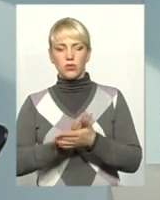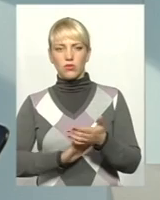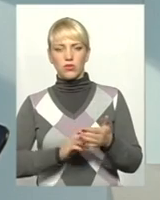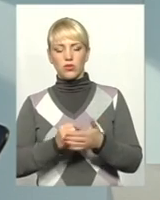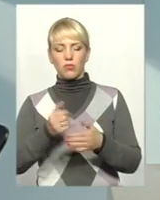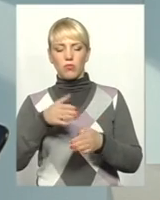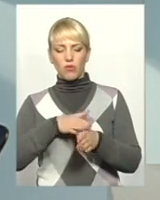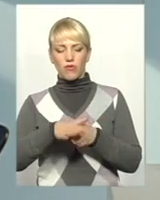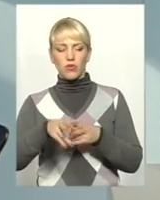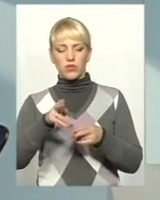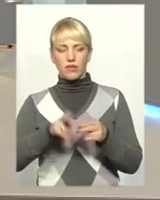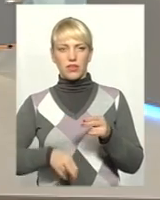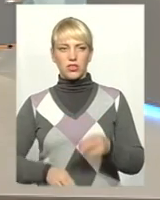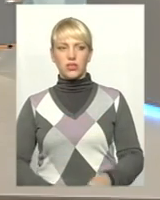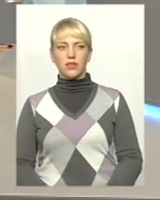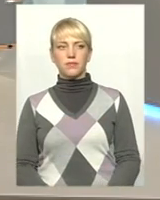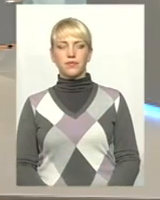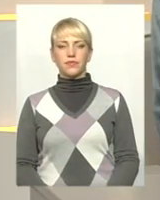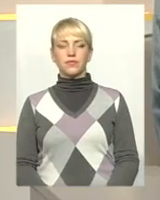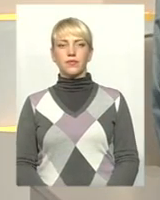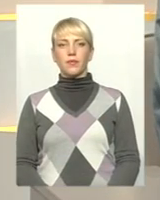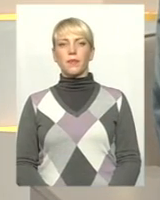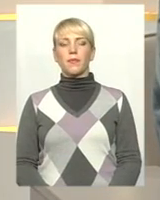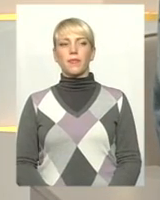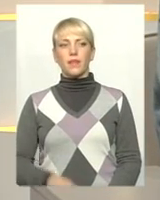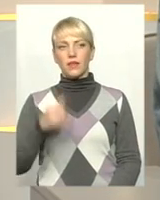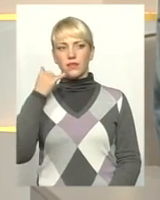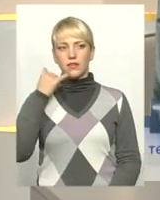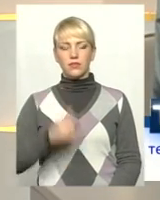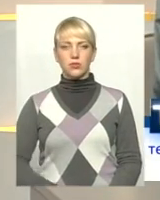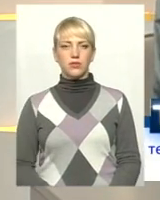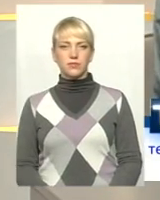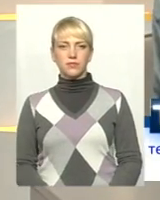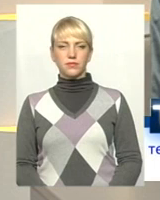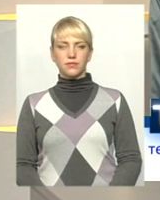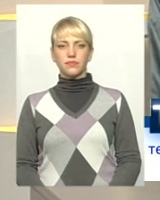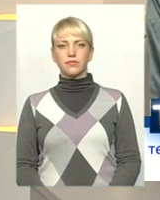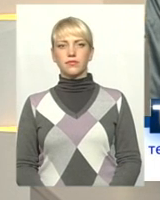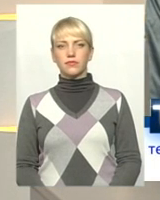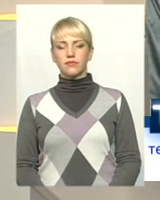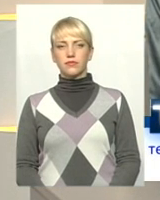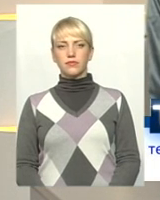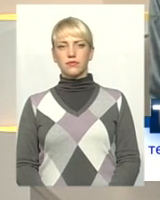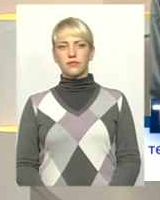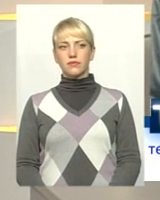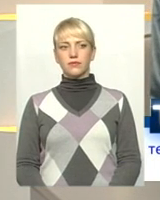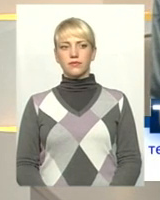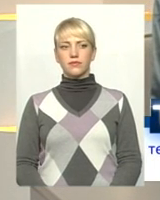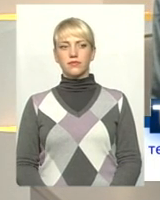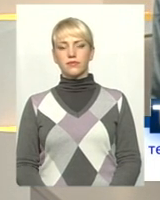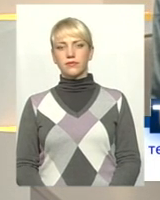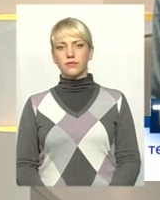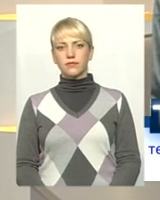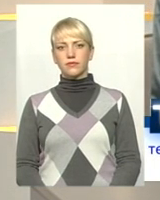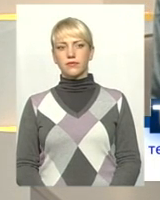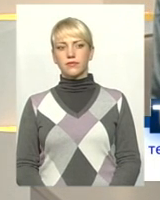повного завершення. Дякую вам за відповідь. 619060, слухаємо дозвонювача, працюємо для вас у прямому ефірі,